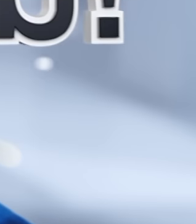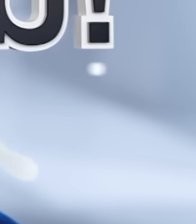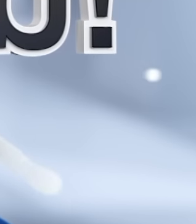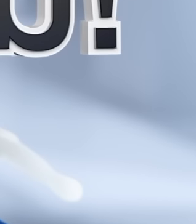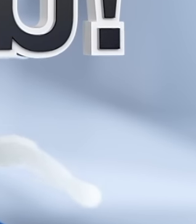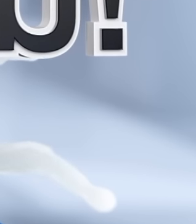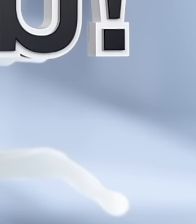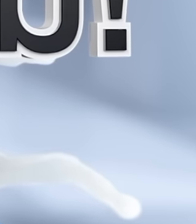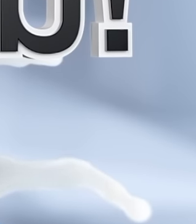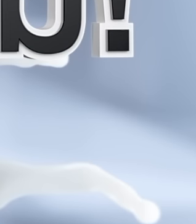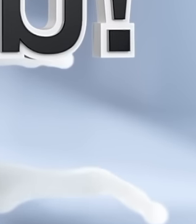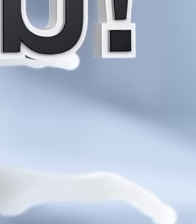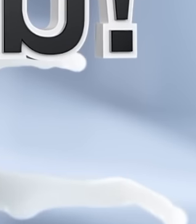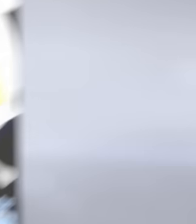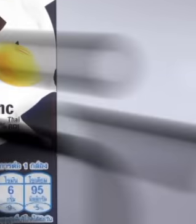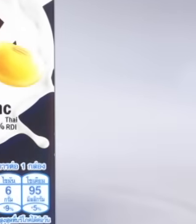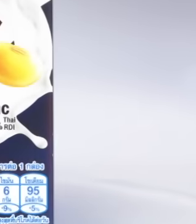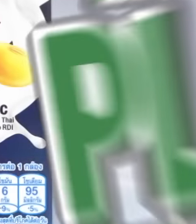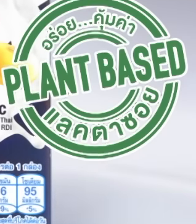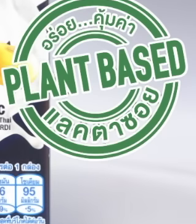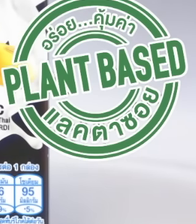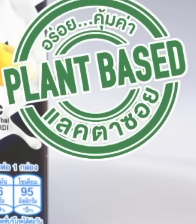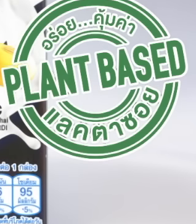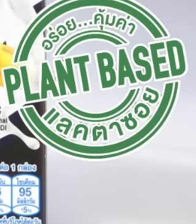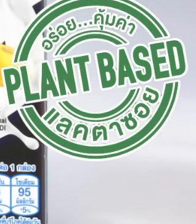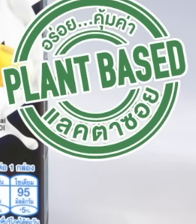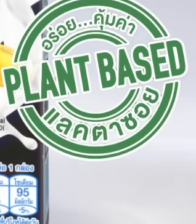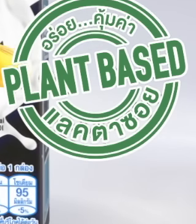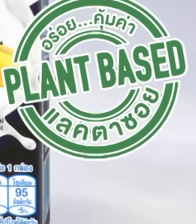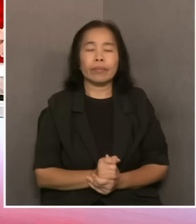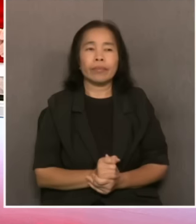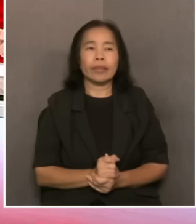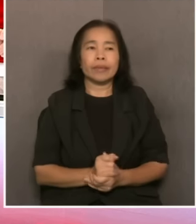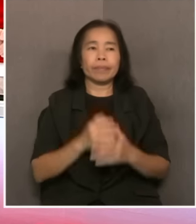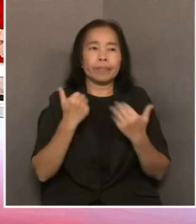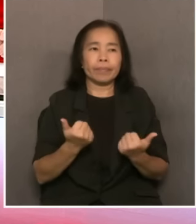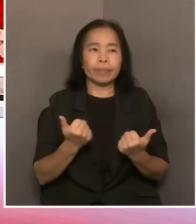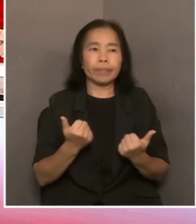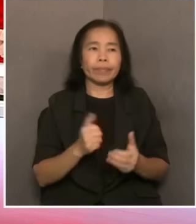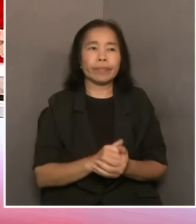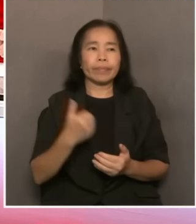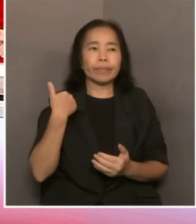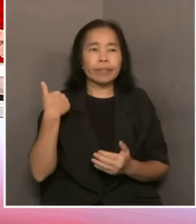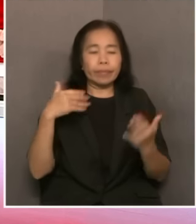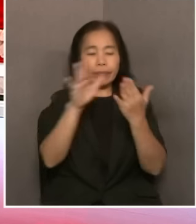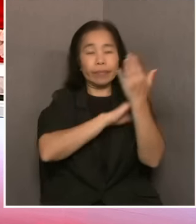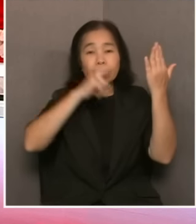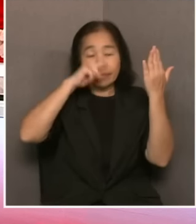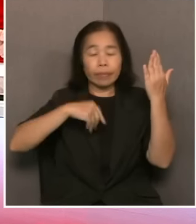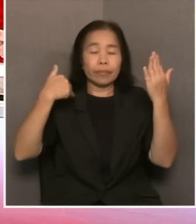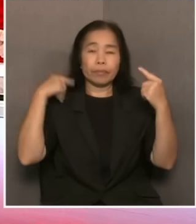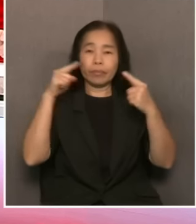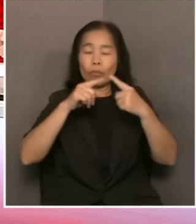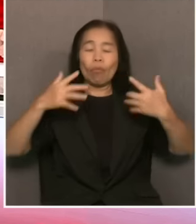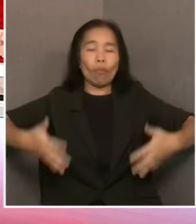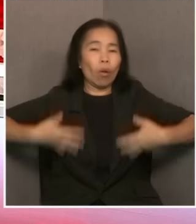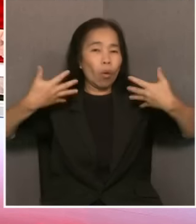แลคตาซอยงาดำเข้มประโยชน์ทุกคำหอมงาดำอร่อยมากนี้เนี่ยประเทศไทยยังคงเผชิญกับอากาศที่ร้อนถึง